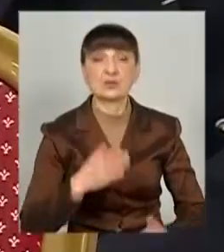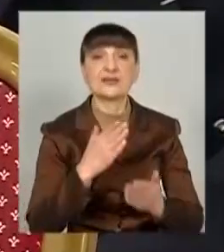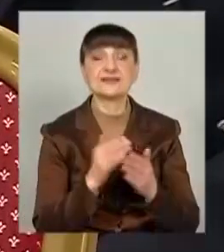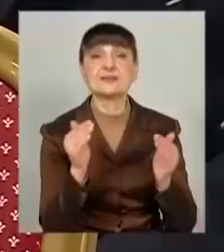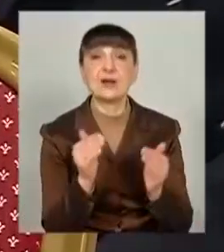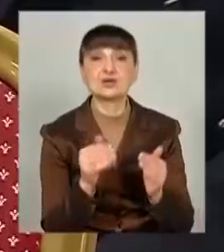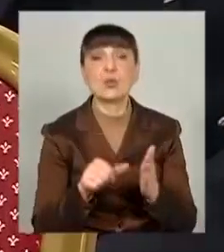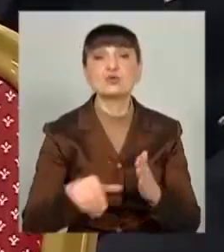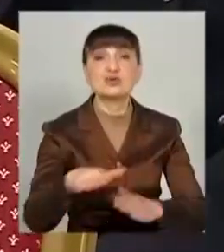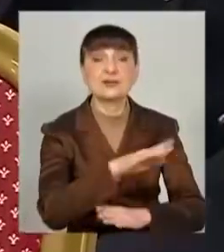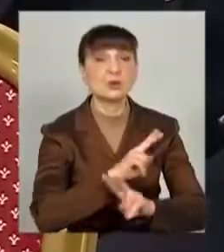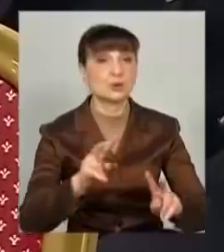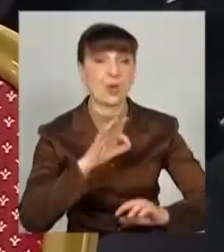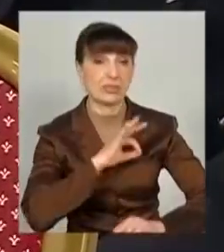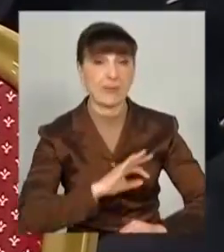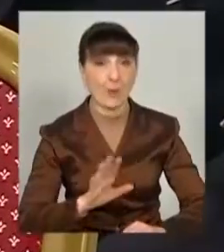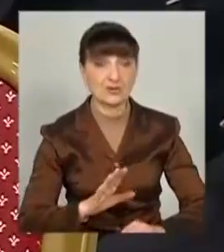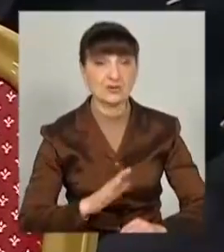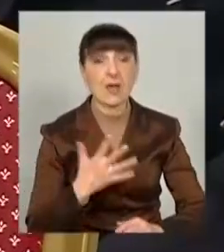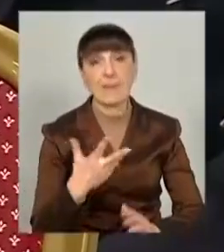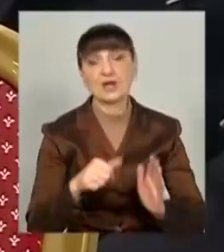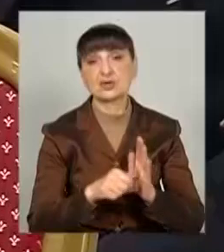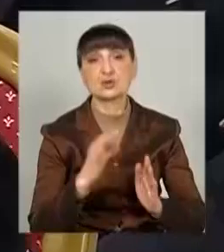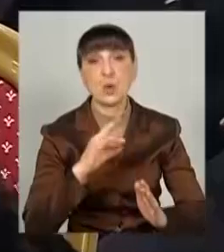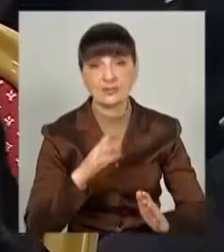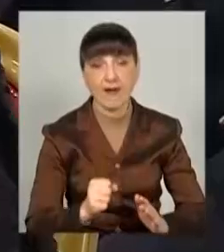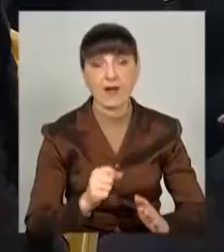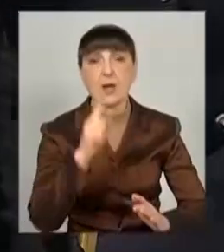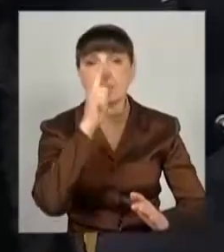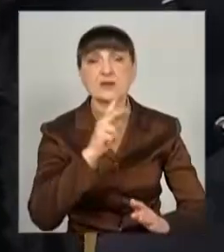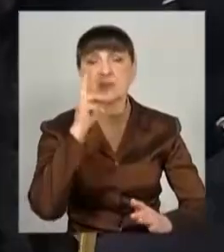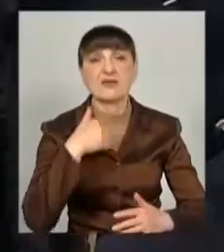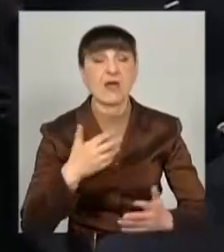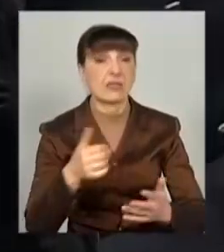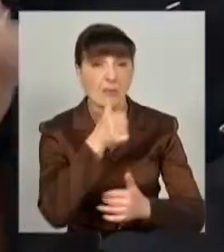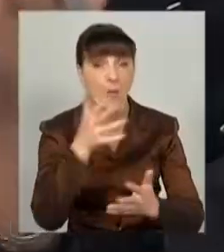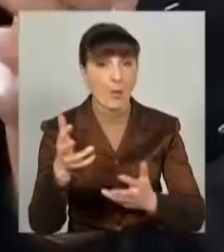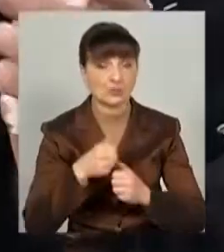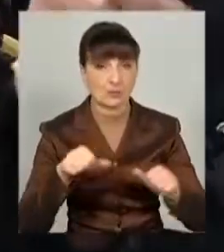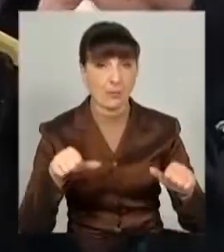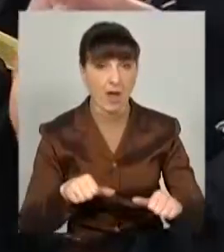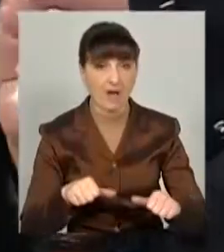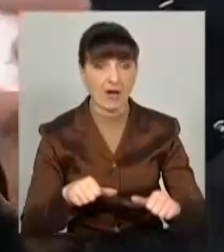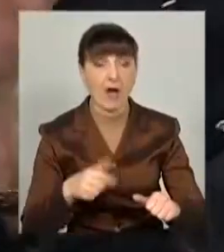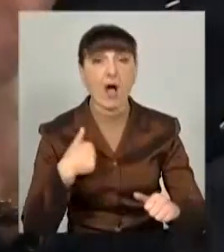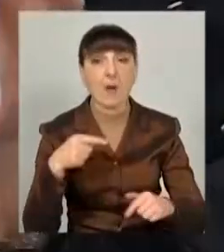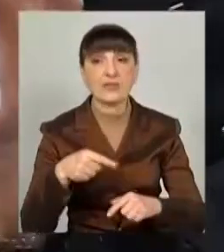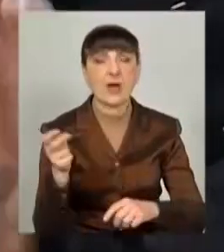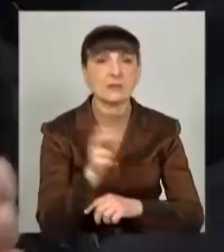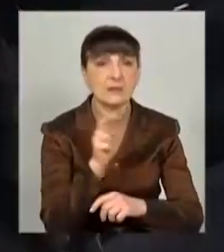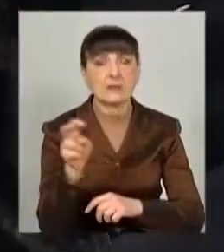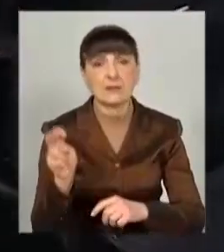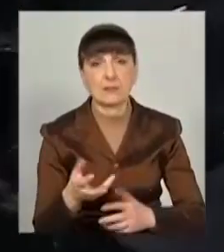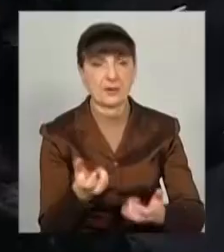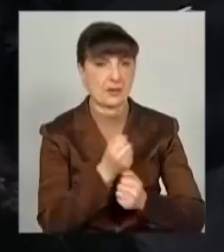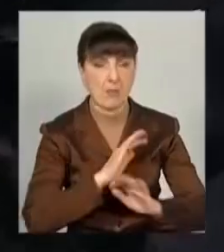небольшой участок которым никто не пользуется где-то 5-6 соток месяцами не могу получить на него право отовсюду меня гоняют не